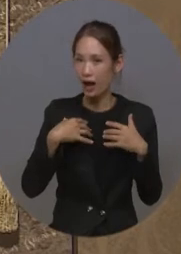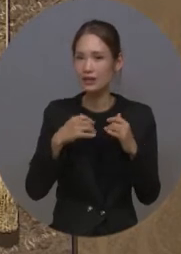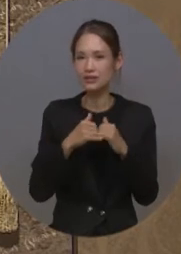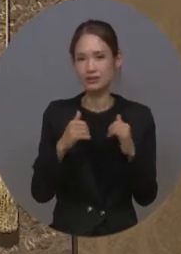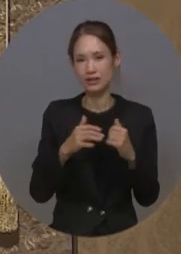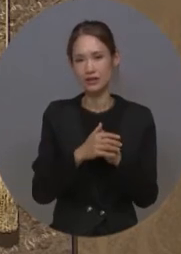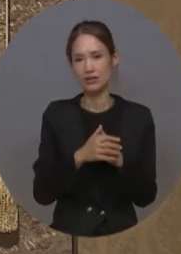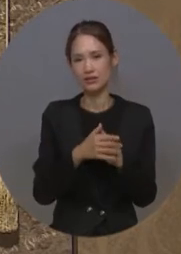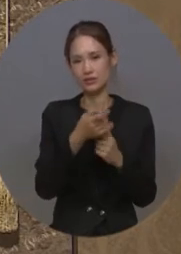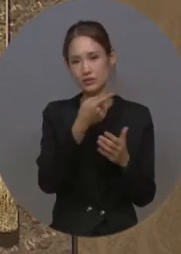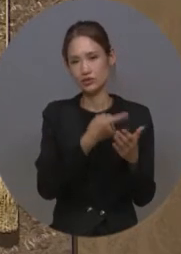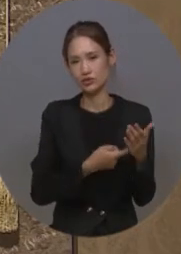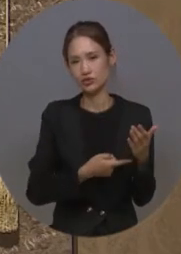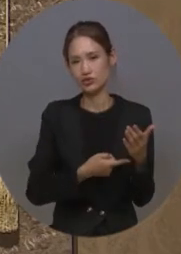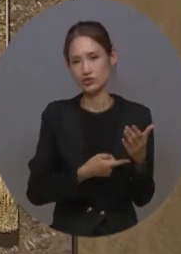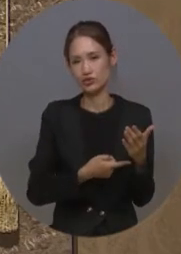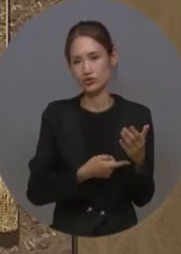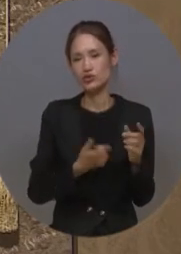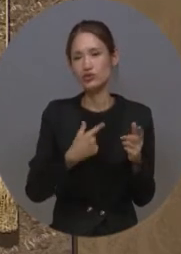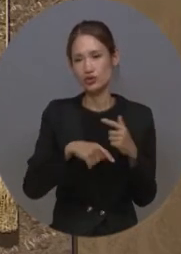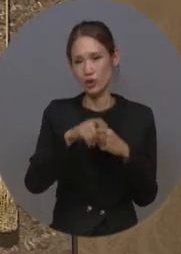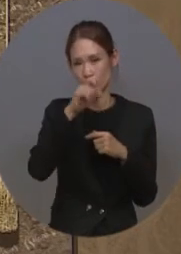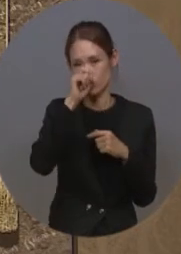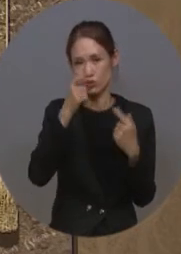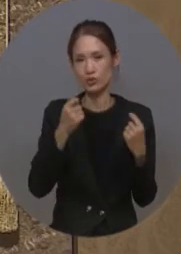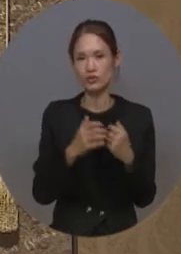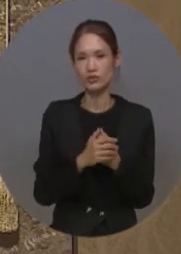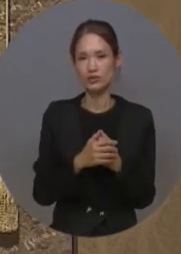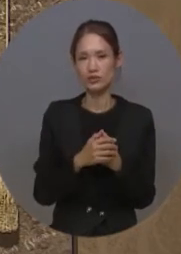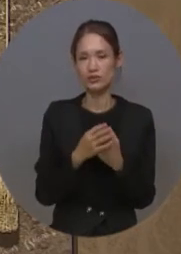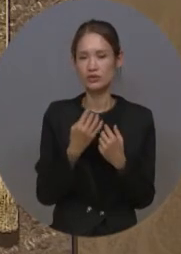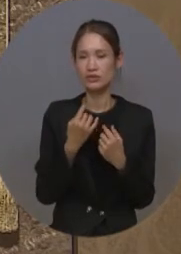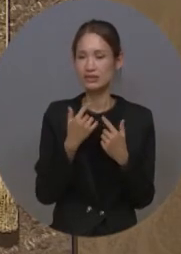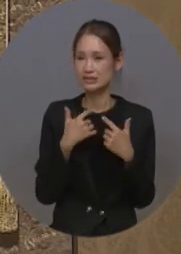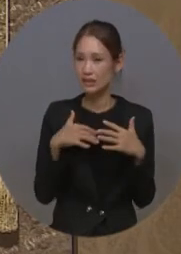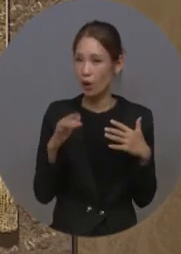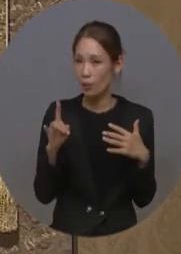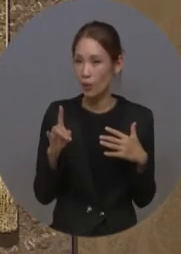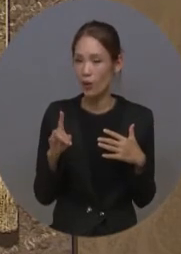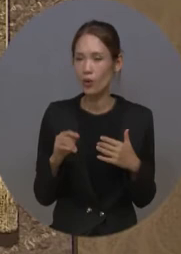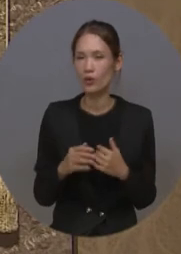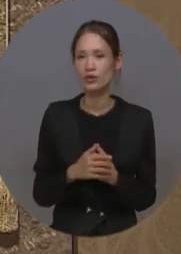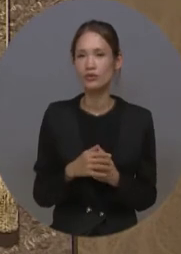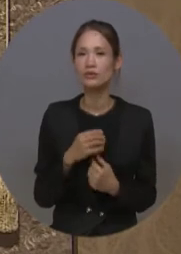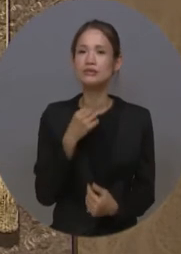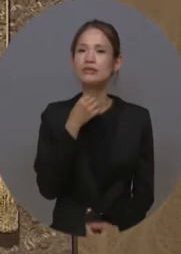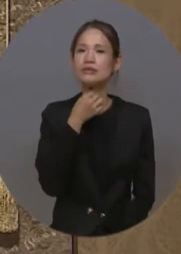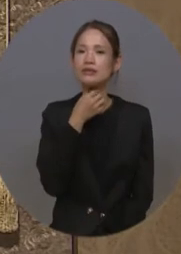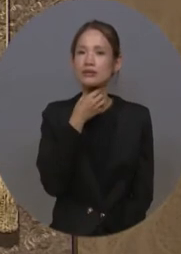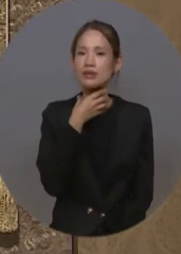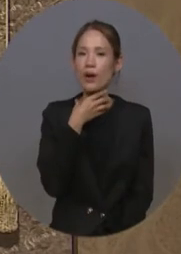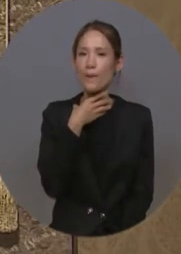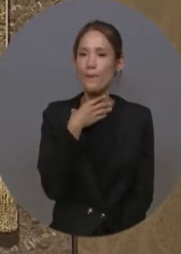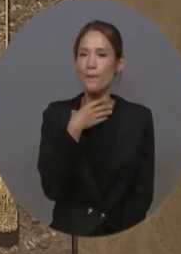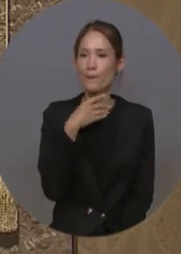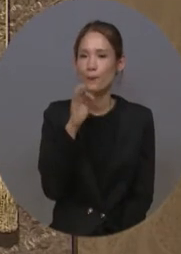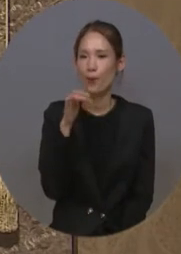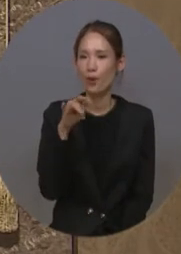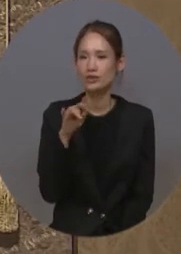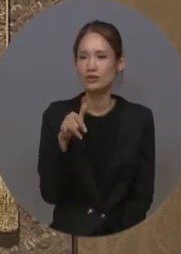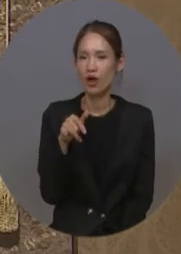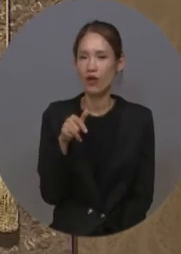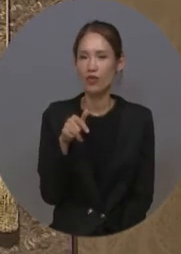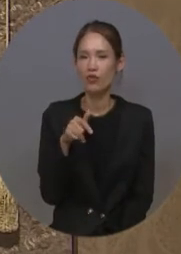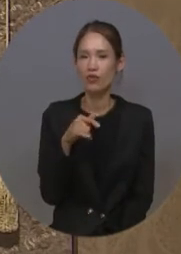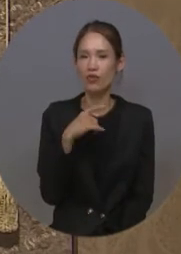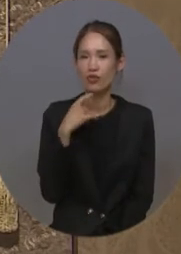분들은 수술의 도움을 받으면 좀 좋을 것 같은데 늘어졌다는 게 어떤 게 늘어지나요? 목젖 연구개가